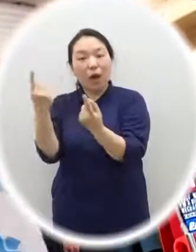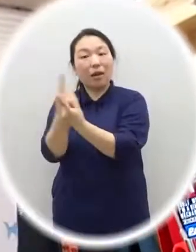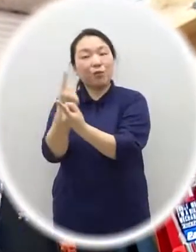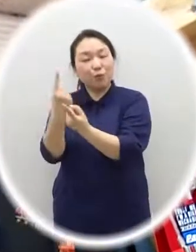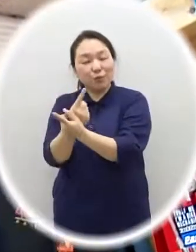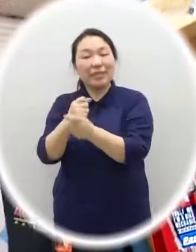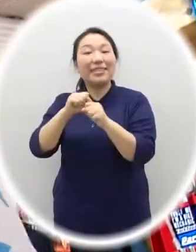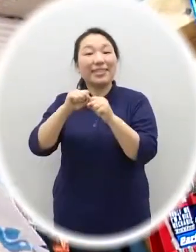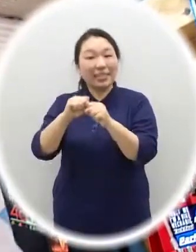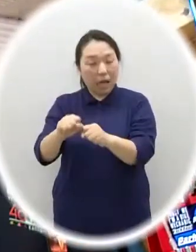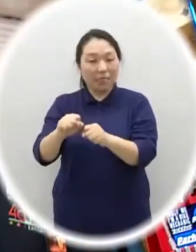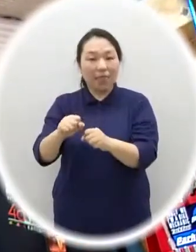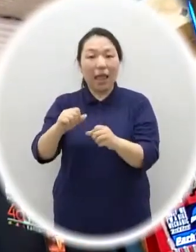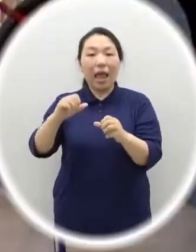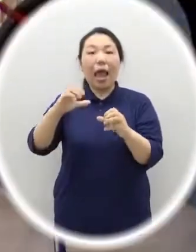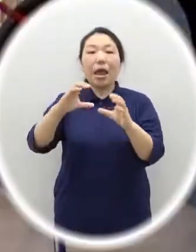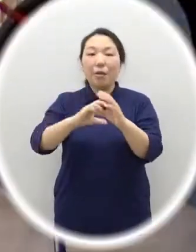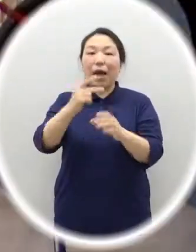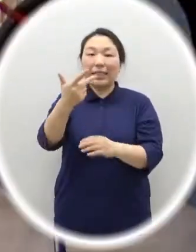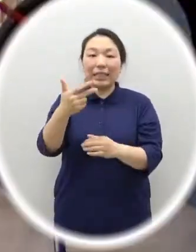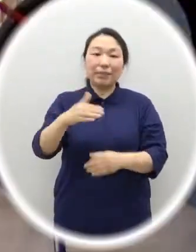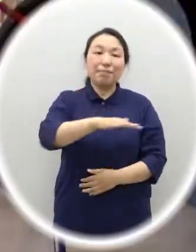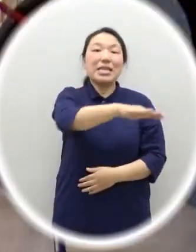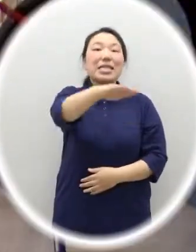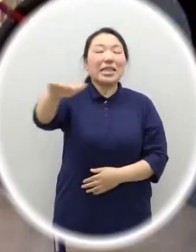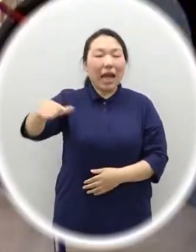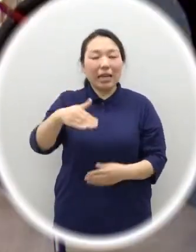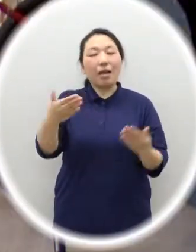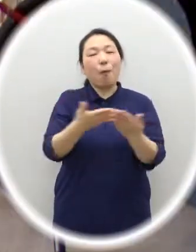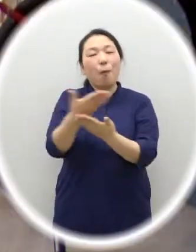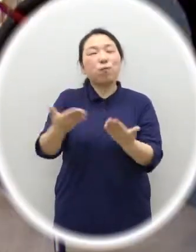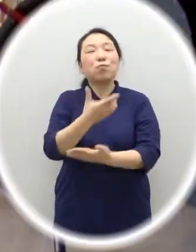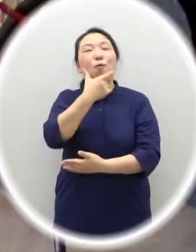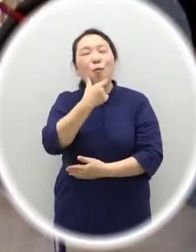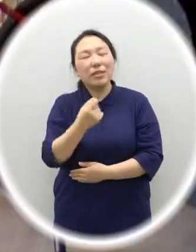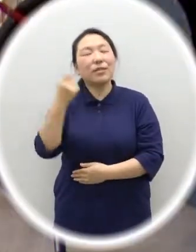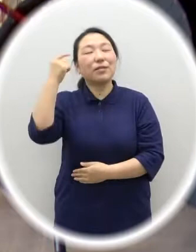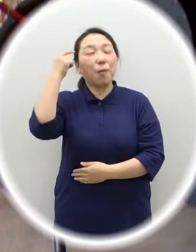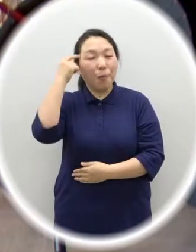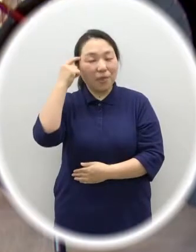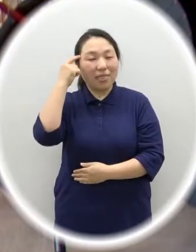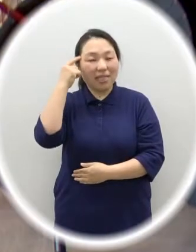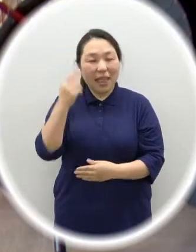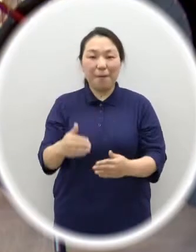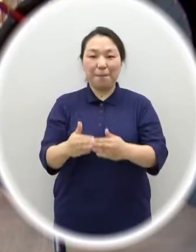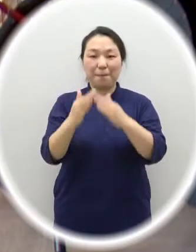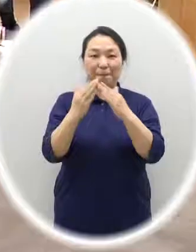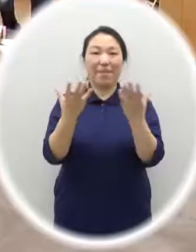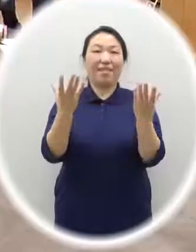らいわき市の市民の方に、触れ合ってほしいなという思いから作りました。